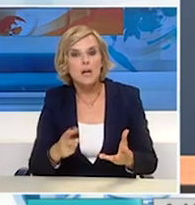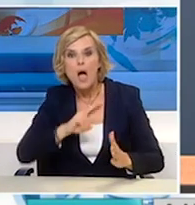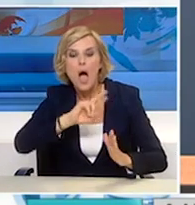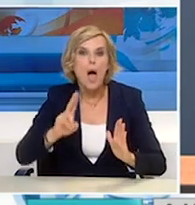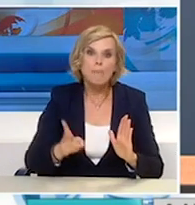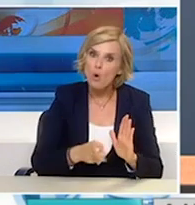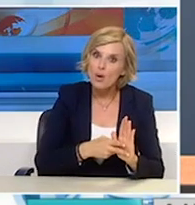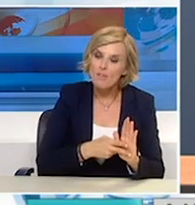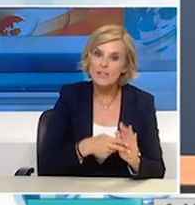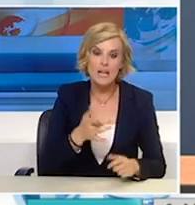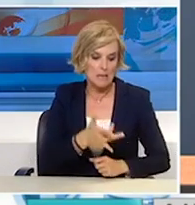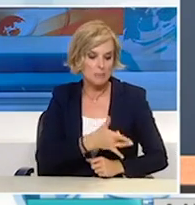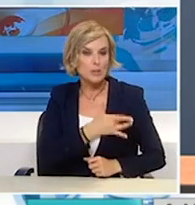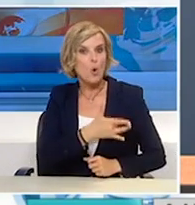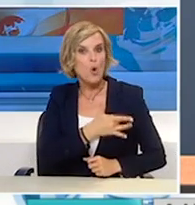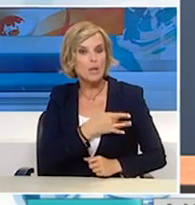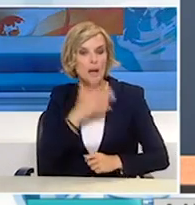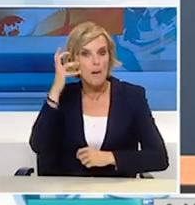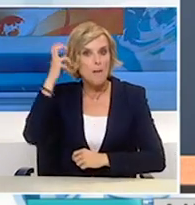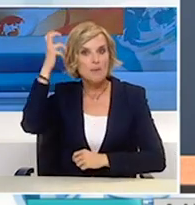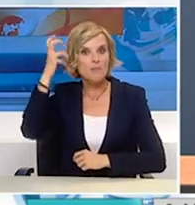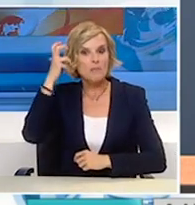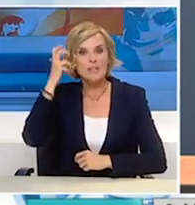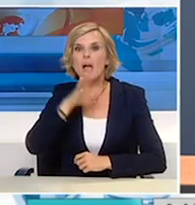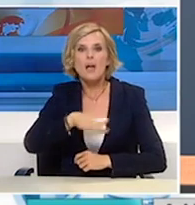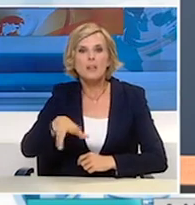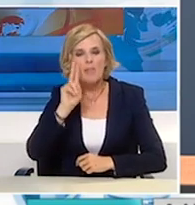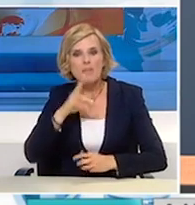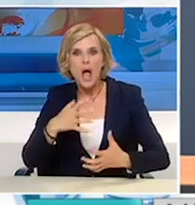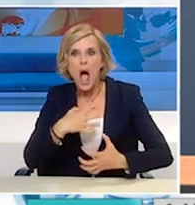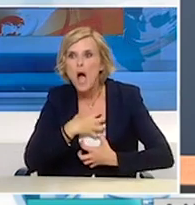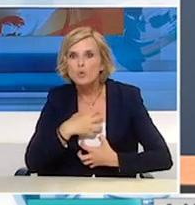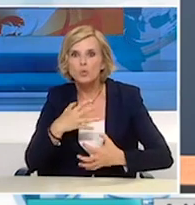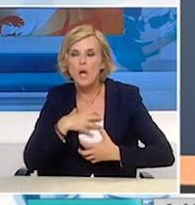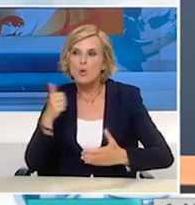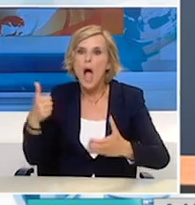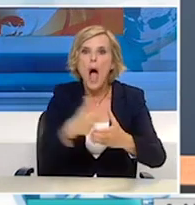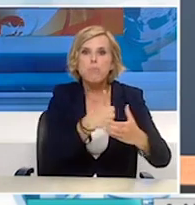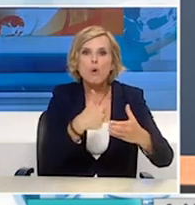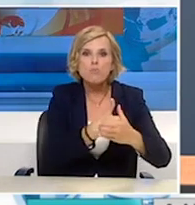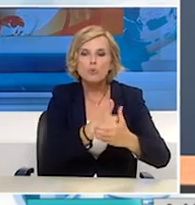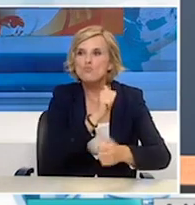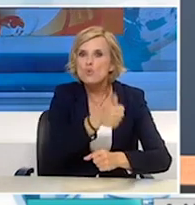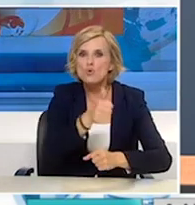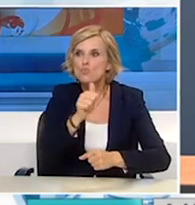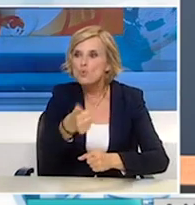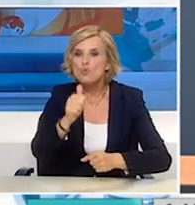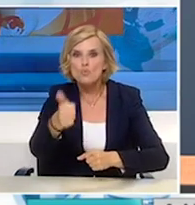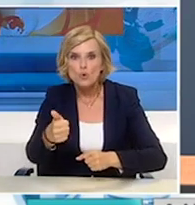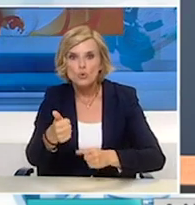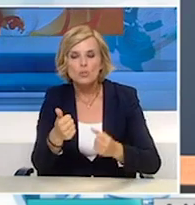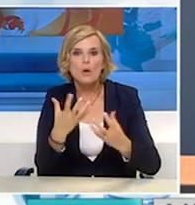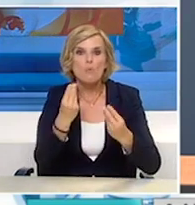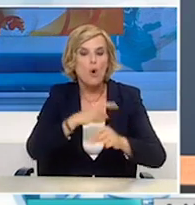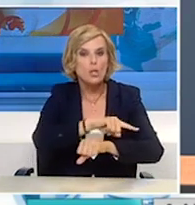στην πνευματική και ψυχική υγεία των παιδιών, με εμφάνιση άγχους, απομόνωσης, φαινόμενα όπως ο εθισμός στο διαδίκτυο,